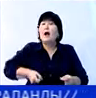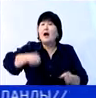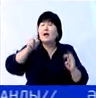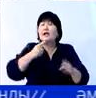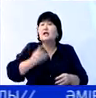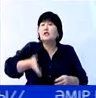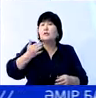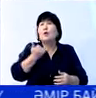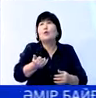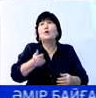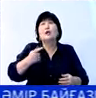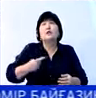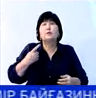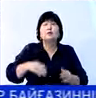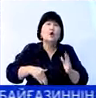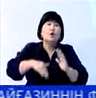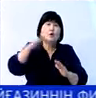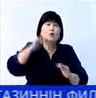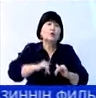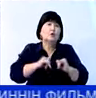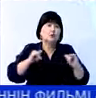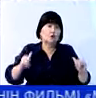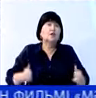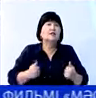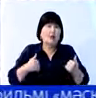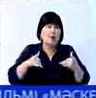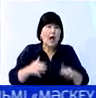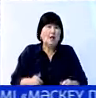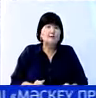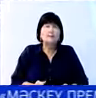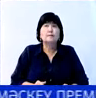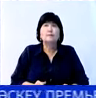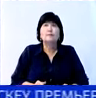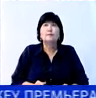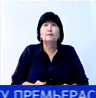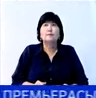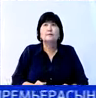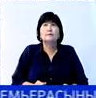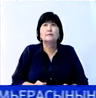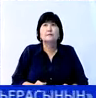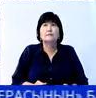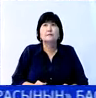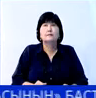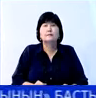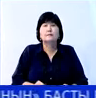ұйымдастырып, олардың біліктілігін көтеруге күш салуда. Асқар Тәжиев, Нұржан Мұзарапшин, Досхан Сәтбай, Қызылорда